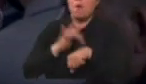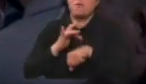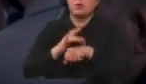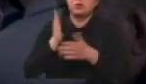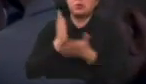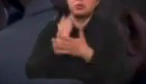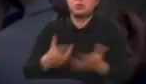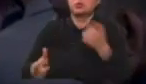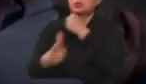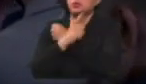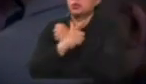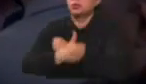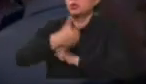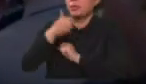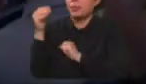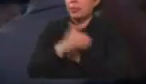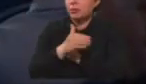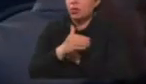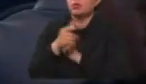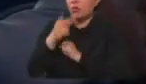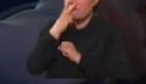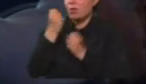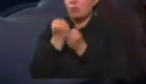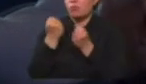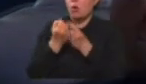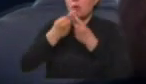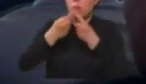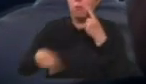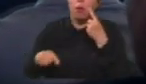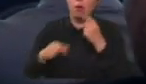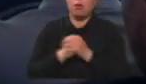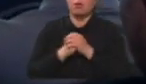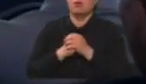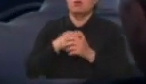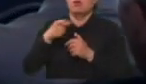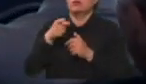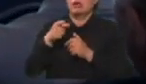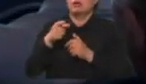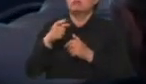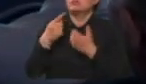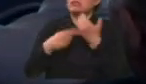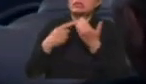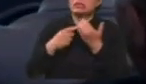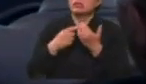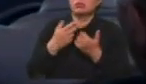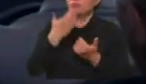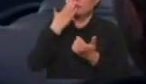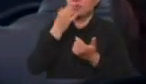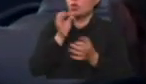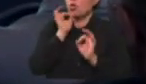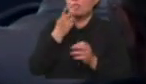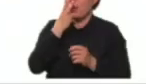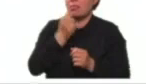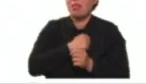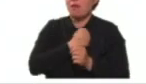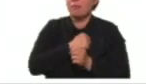tylko 71 tysięcy. Tutaj rzeczywiście te statystyki nie wypadają najlepiej. Co więcej, w